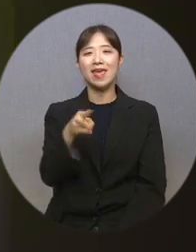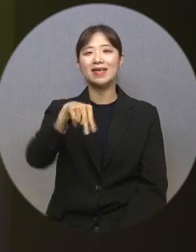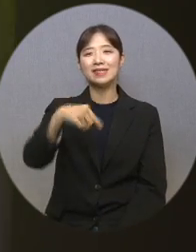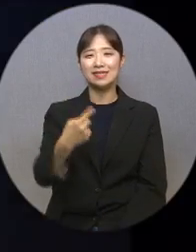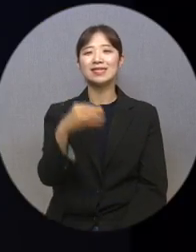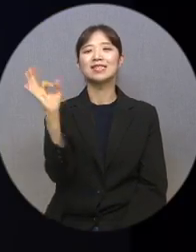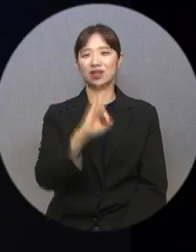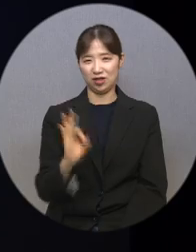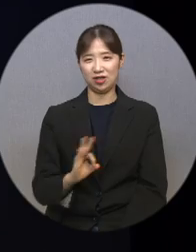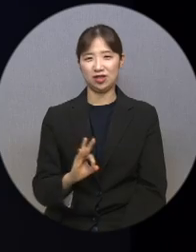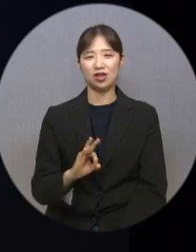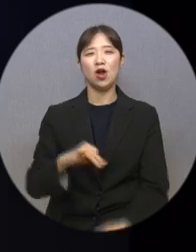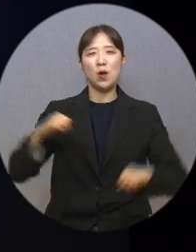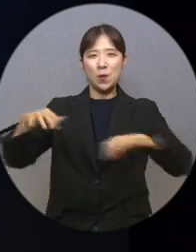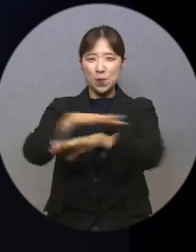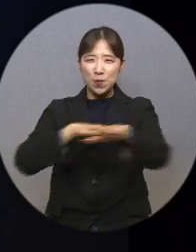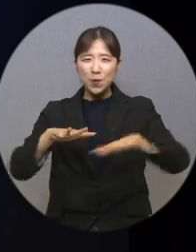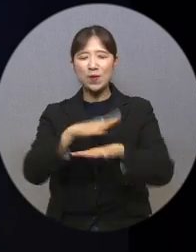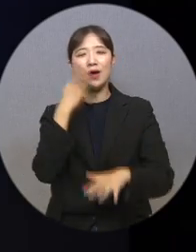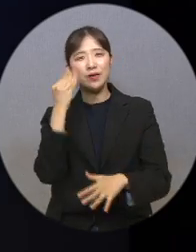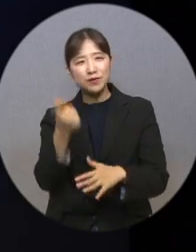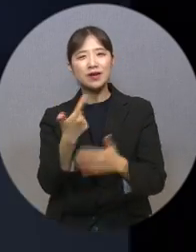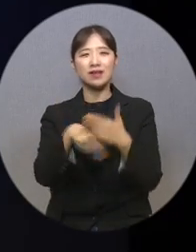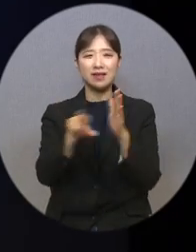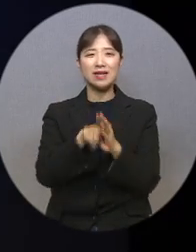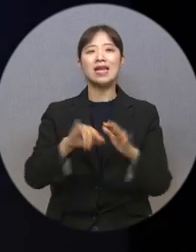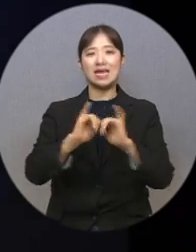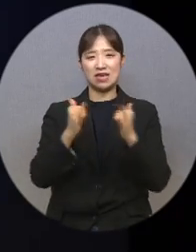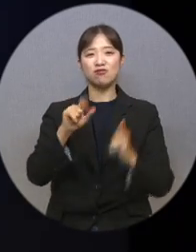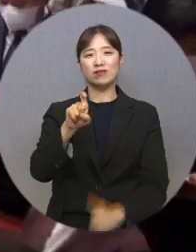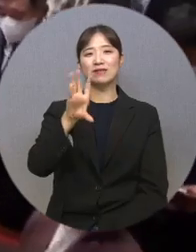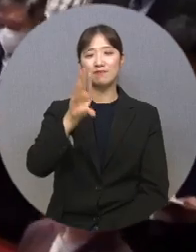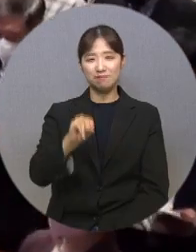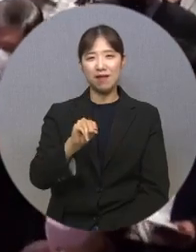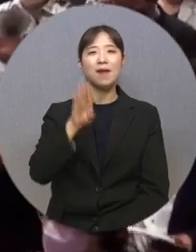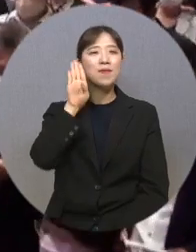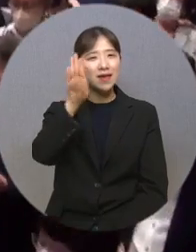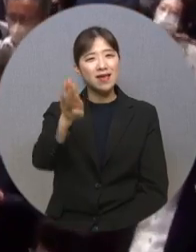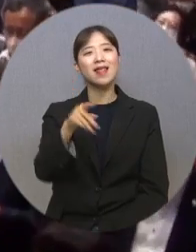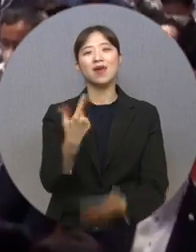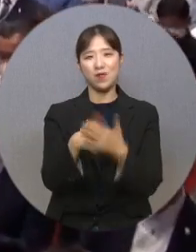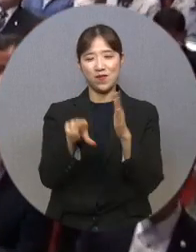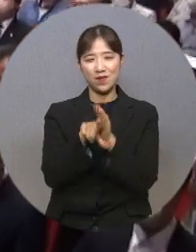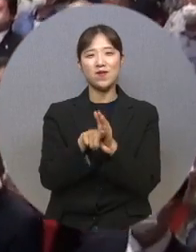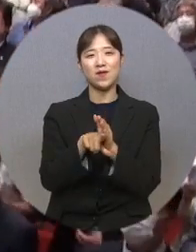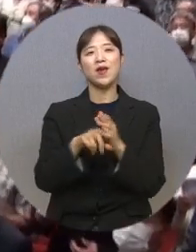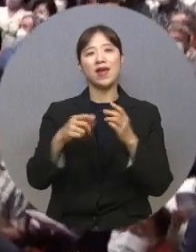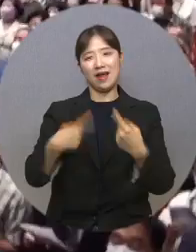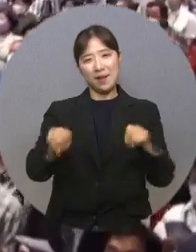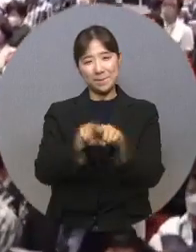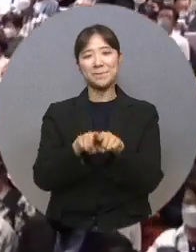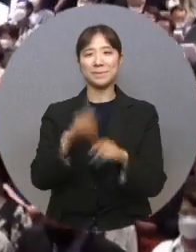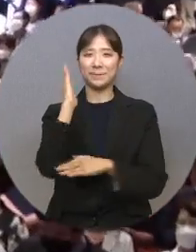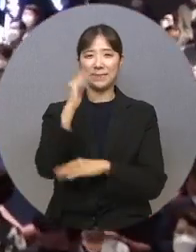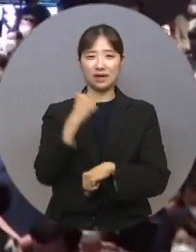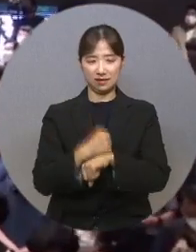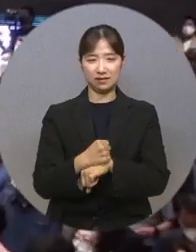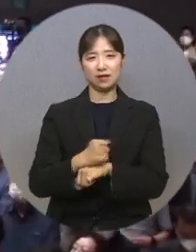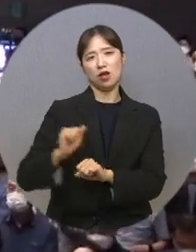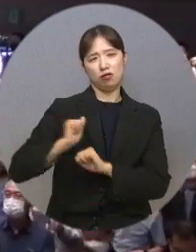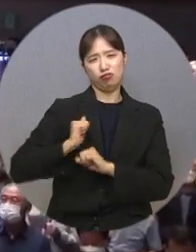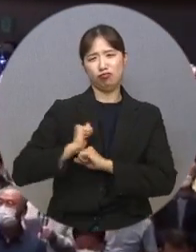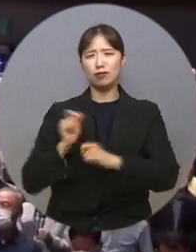진취적인 비전으로 인구 10만 미래 연천을 기원하며 국민과 함께 노래했습니다. 군사 접경